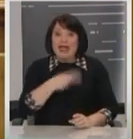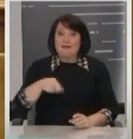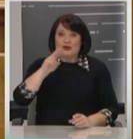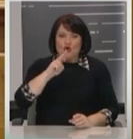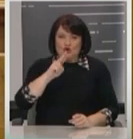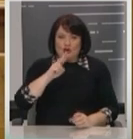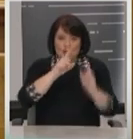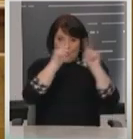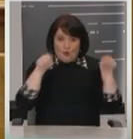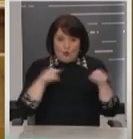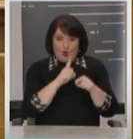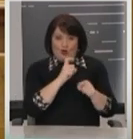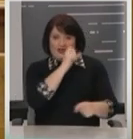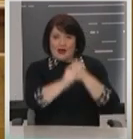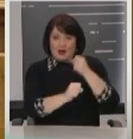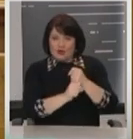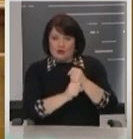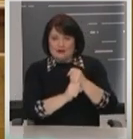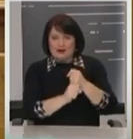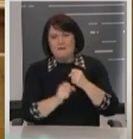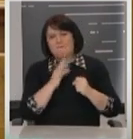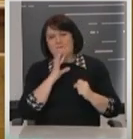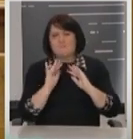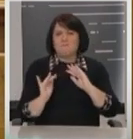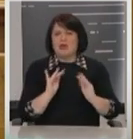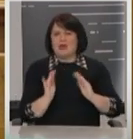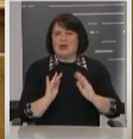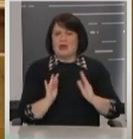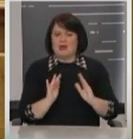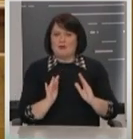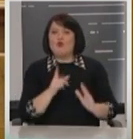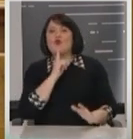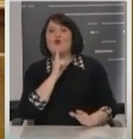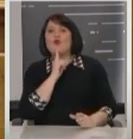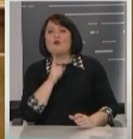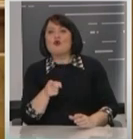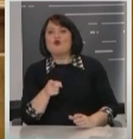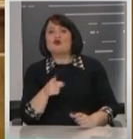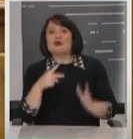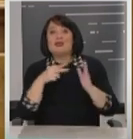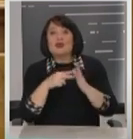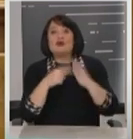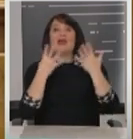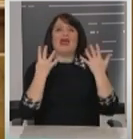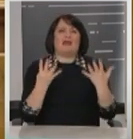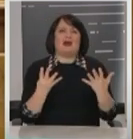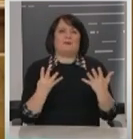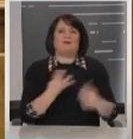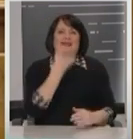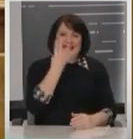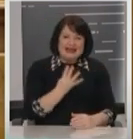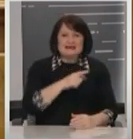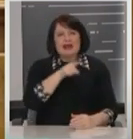δεκαετούς ομολόγου να κινείται σε παρόμοια επίπεδα με αυτά του 2009, δηλαδή 4 με